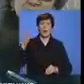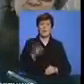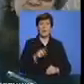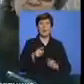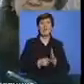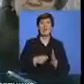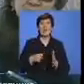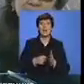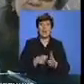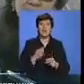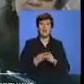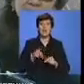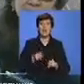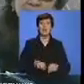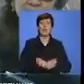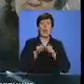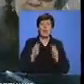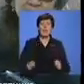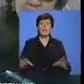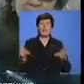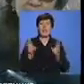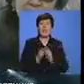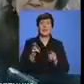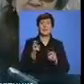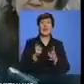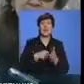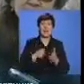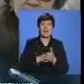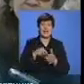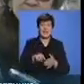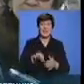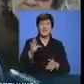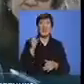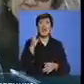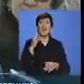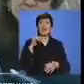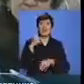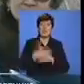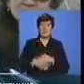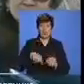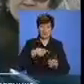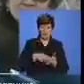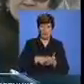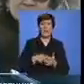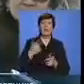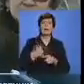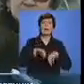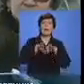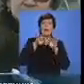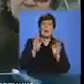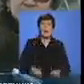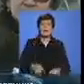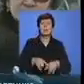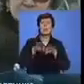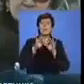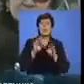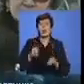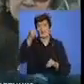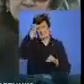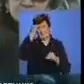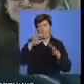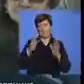Караганду для того, чтобы открыть вместе с карагандинцами и с акимом области этот прекрасный, в общем-то, прекрасный